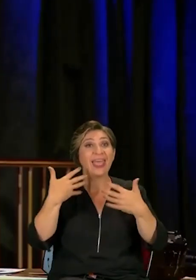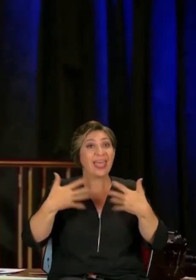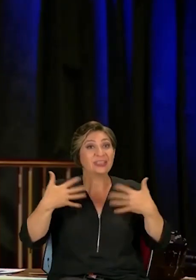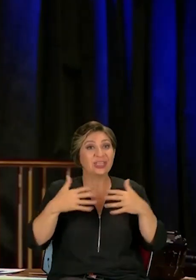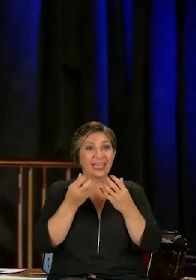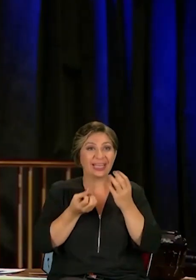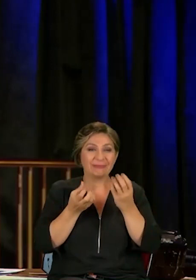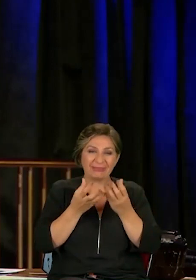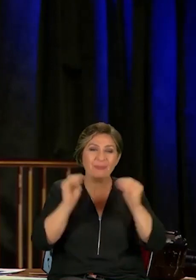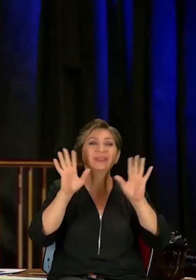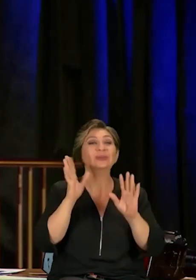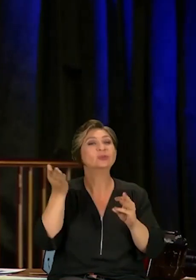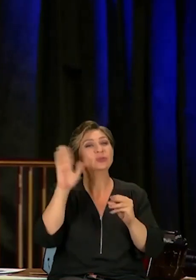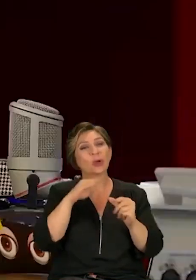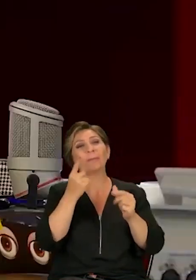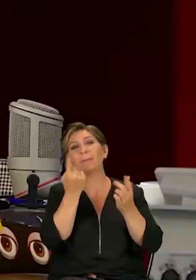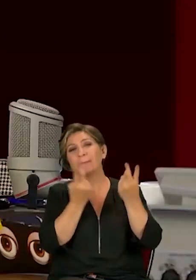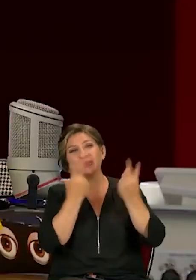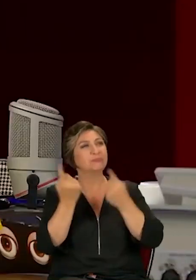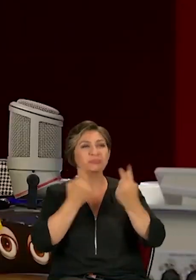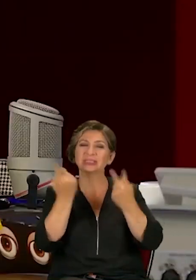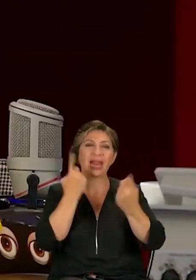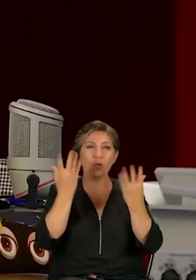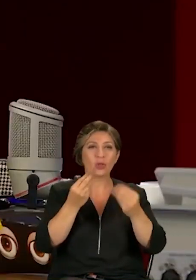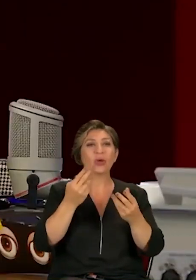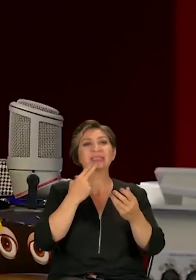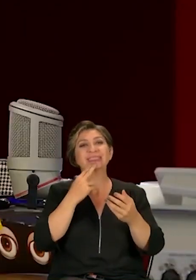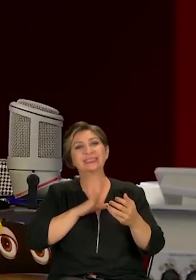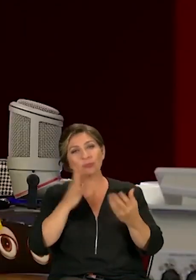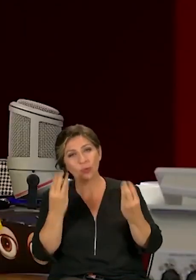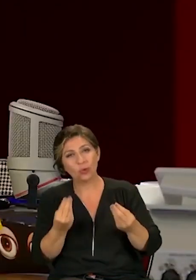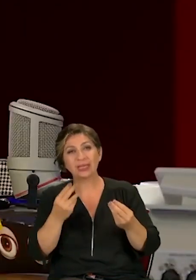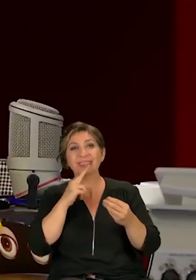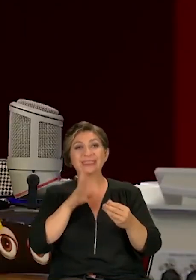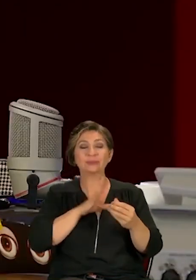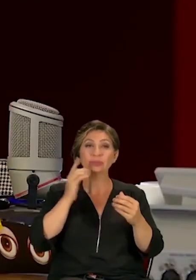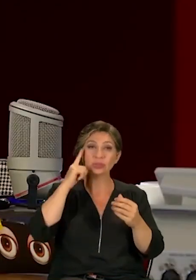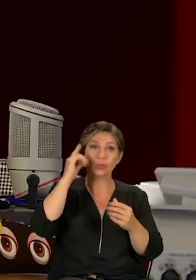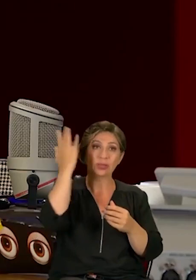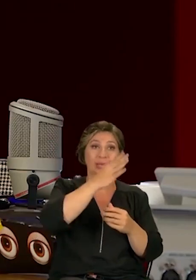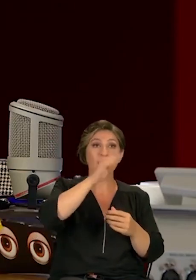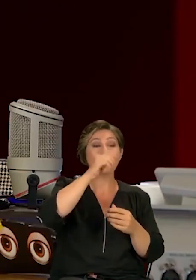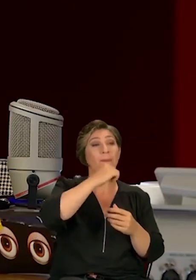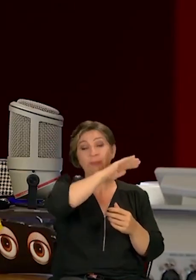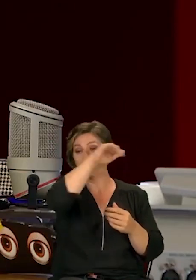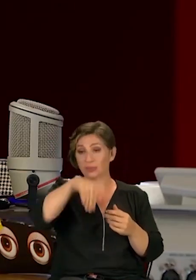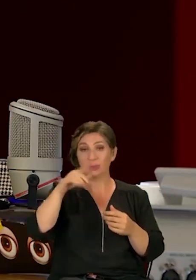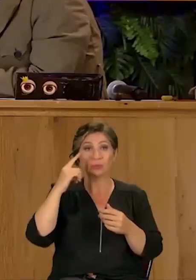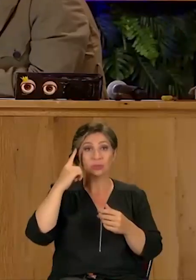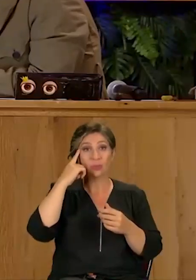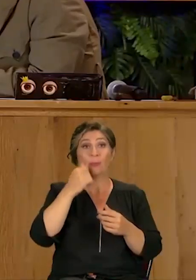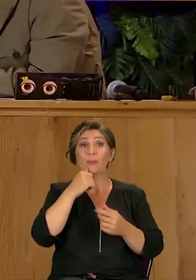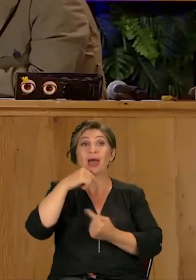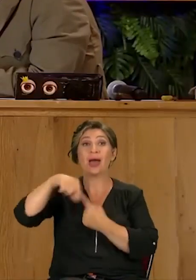kaçar. Ondan sonra bir takım şeyler oluyor işte. Kızımız oluyor. Kızın Tokyo'dan gelip babasını arayışı.